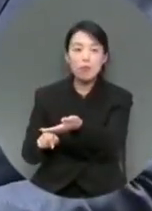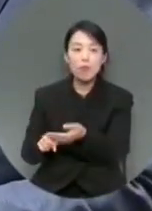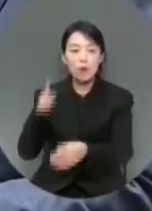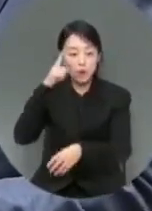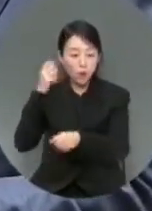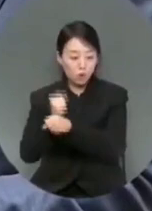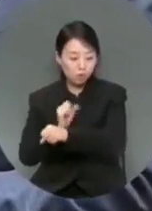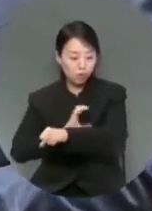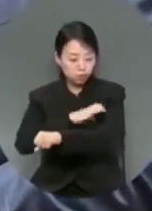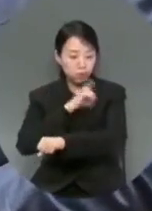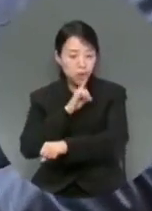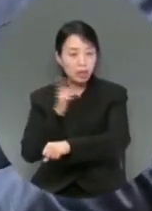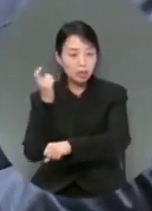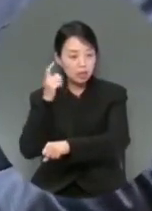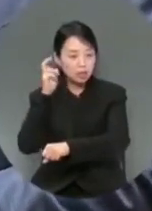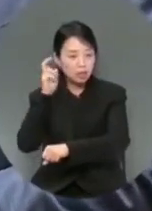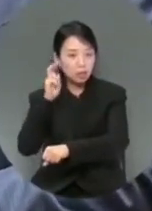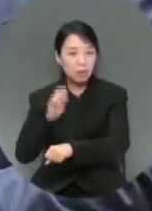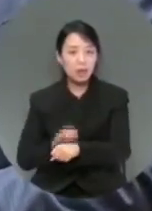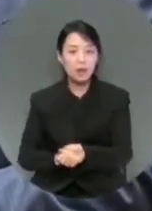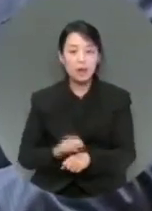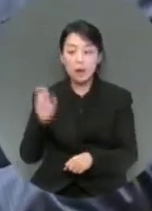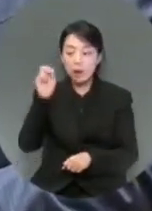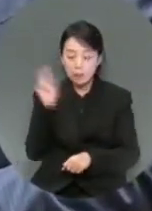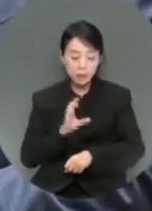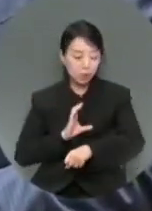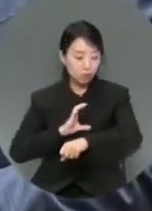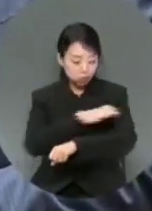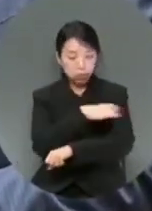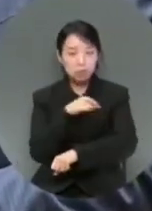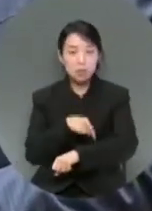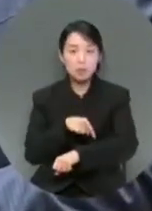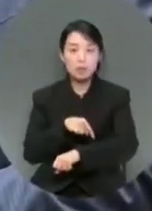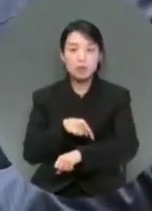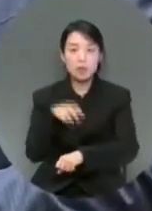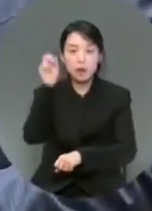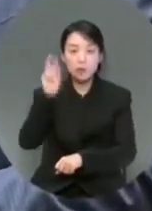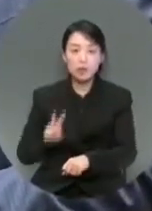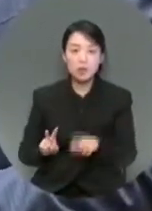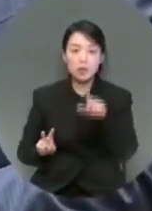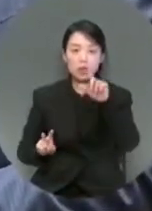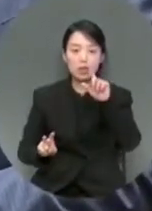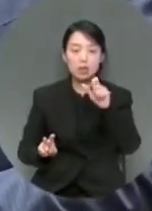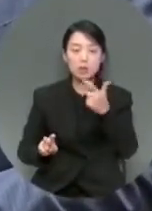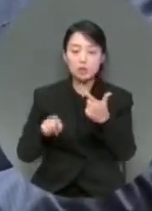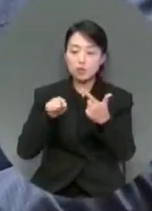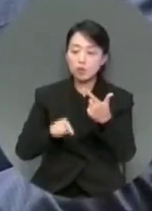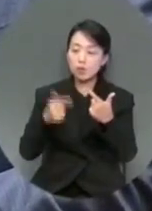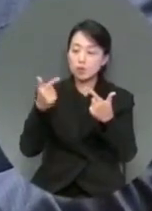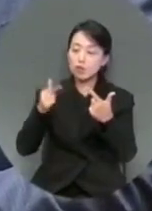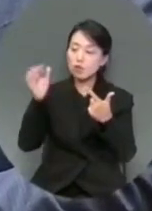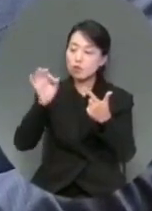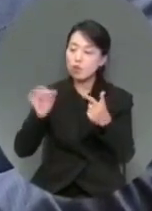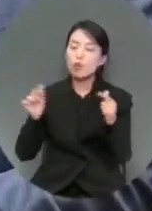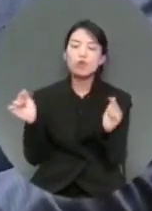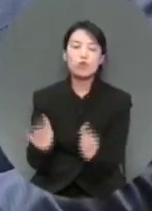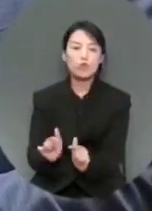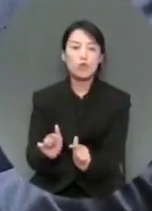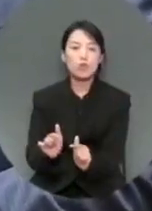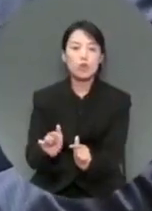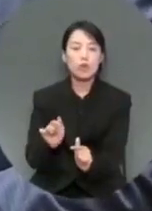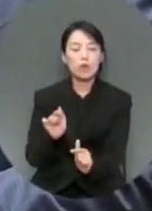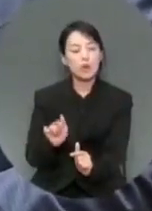응? 카르텔 얘기하면서 벼랑가에 16.6% 삭감했어요. 그러니까 이 프로세스 과정을 보면